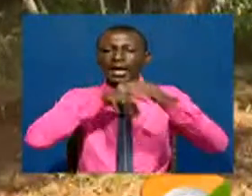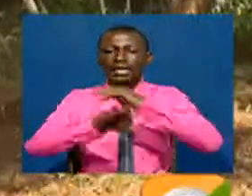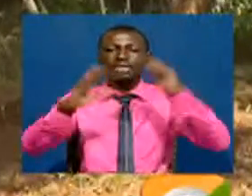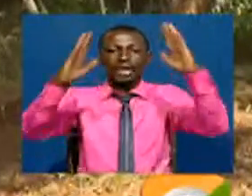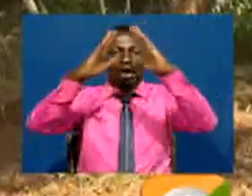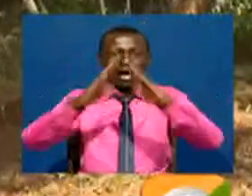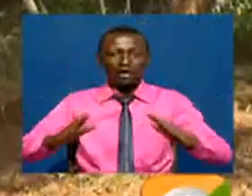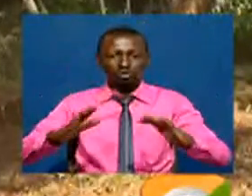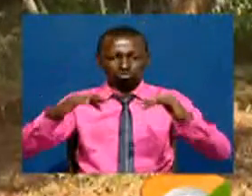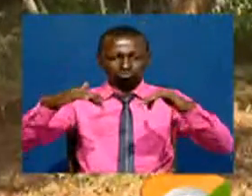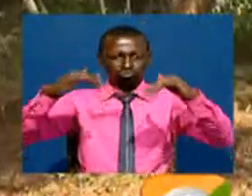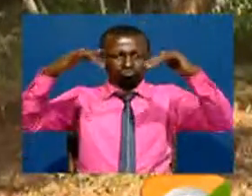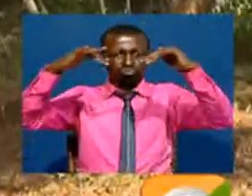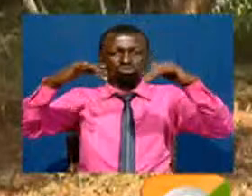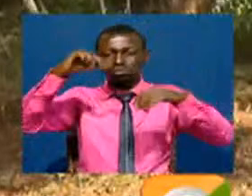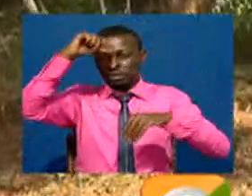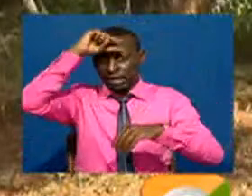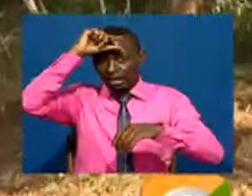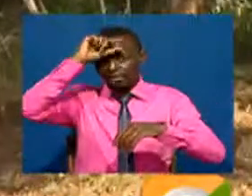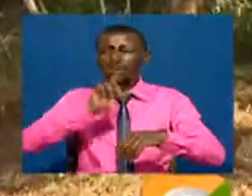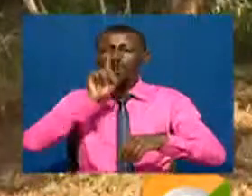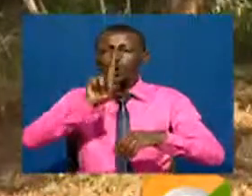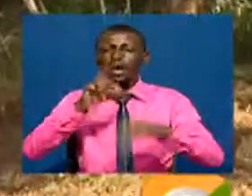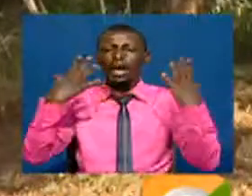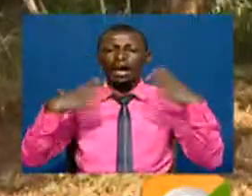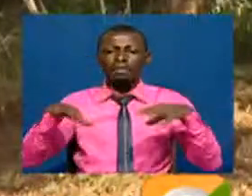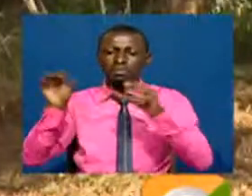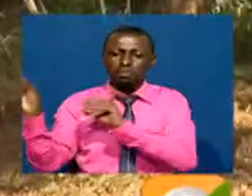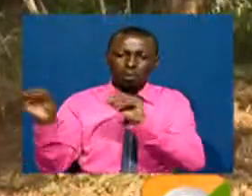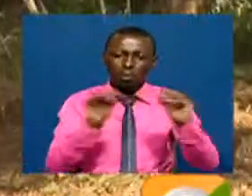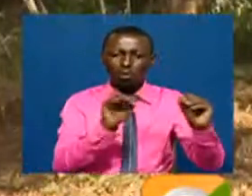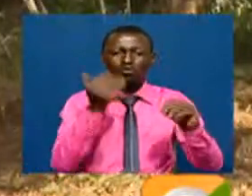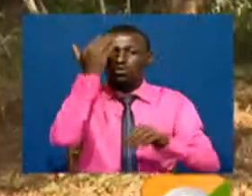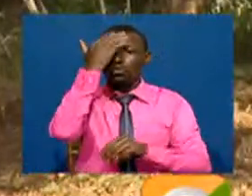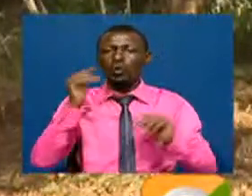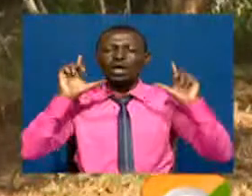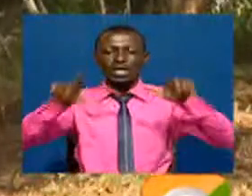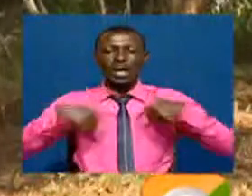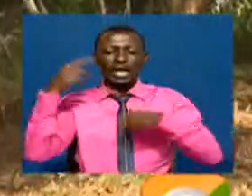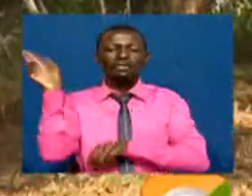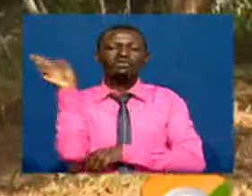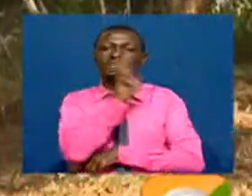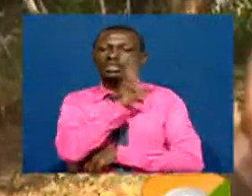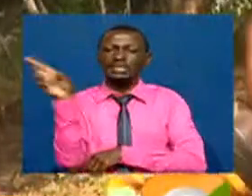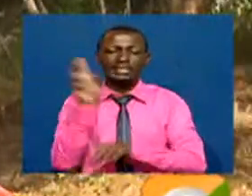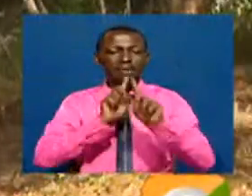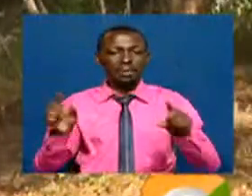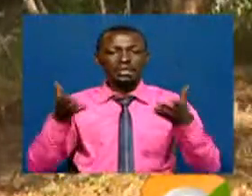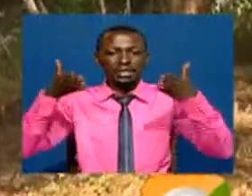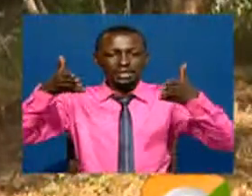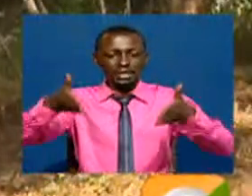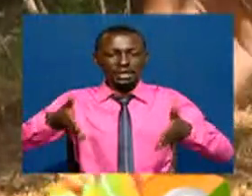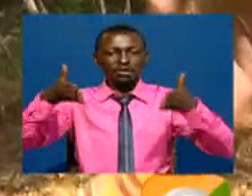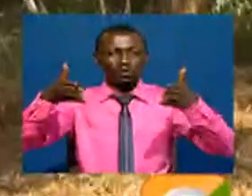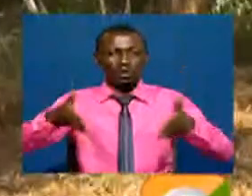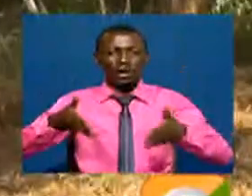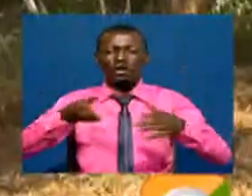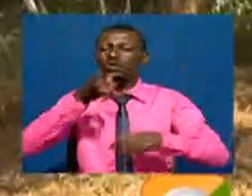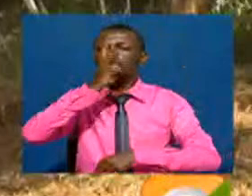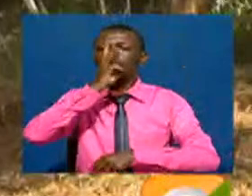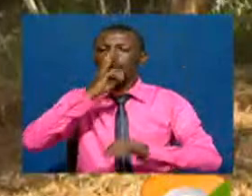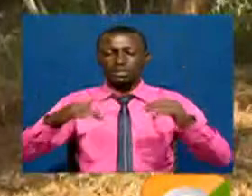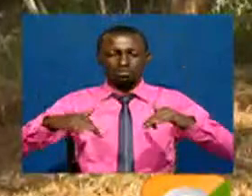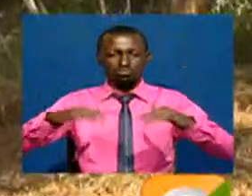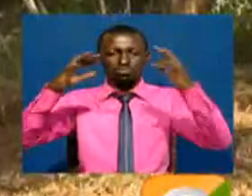ingekuwa hapa. By the way, hata serikali ingefunja hii boma kwa sababu itakuwa imehatarisha maisha. Lakini kwa sababu ya slam dam, tumeweka slam dam hapa, wakati maji imekuja